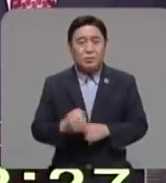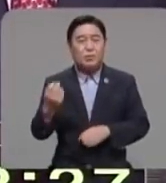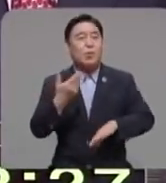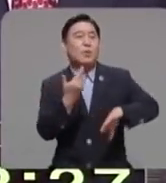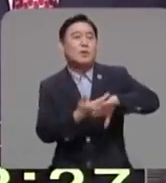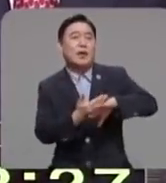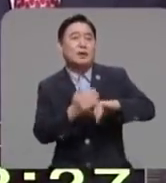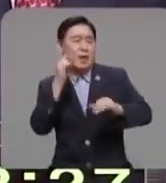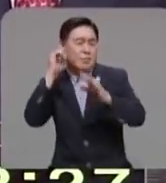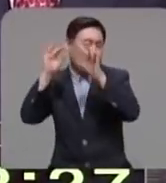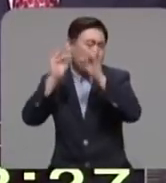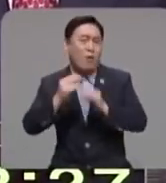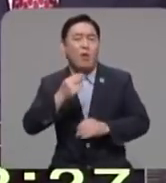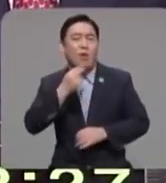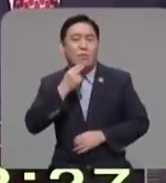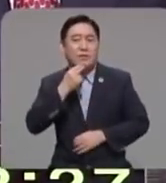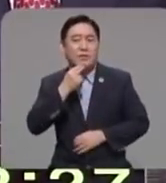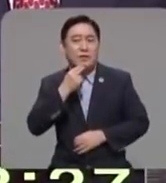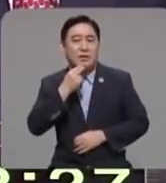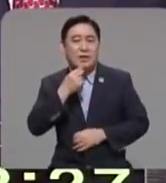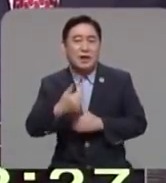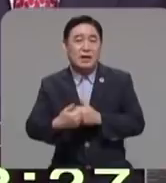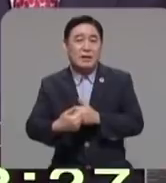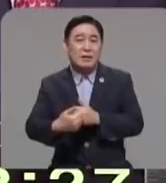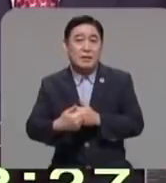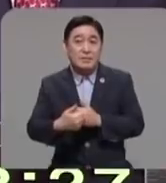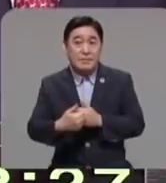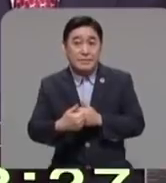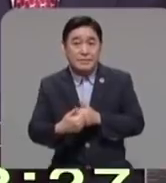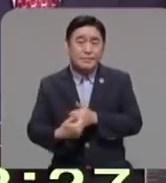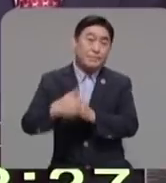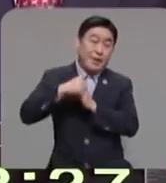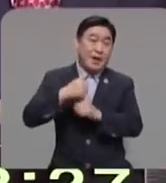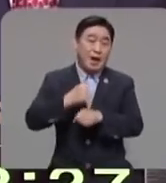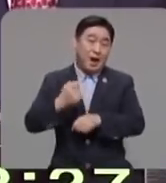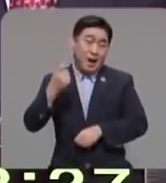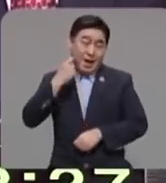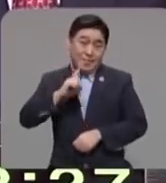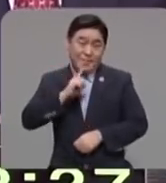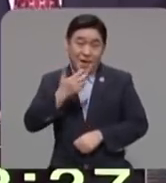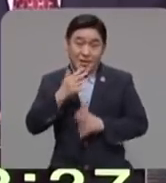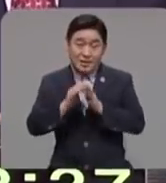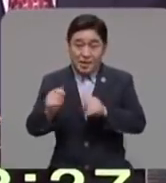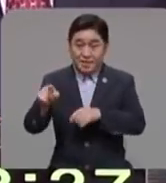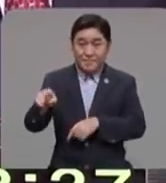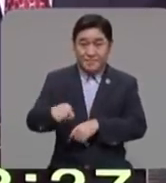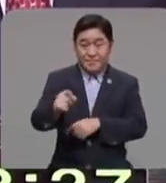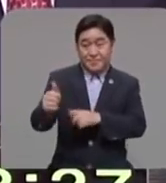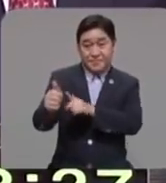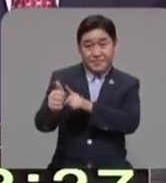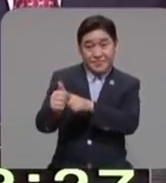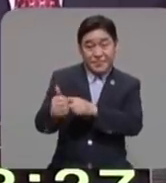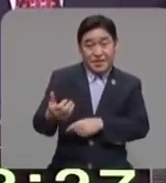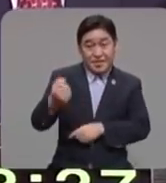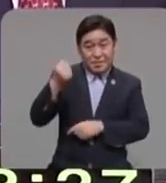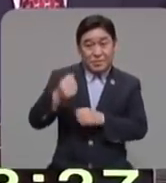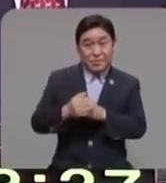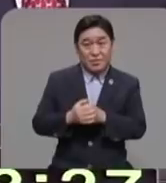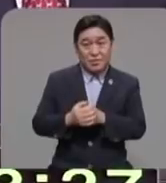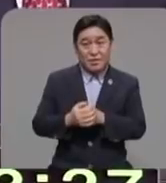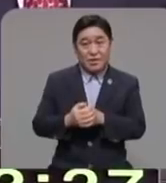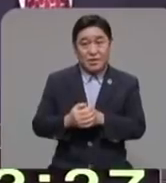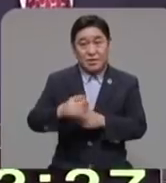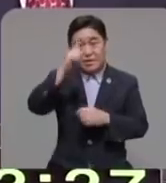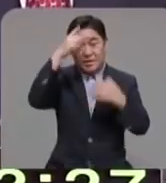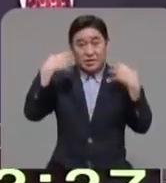다른 사람의 공감 없이 어떤 공격도 잔인하게 해대고 어떤 거짓말도 해낼 수 있는 이런 사람을 가지고 또 이